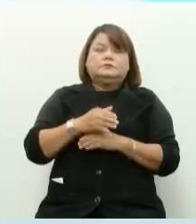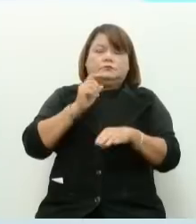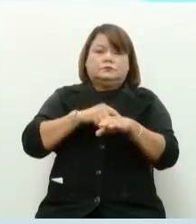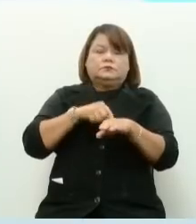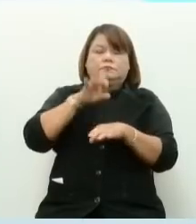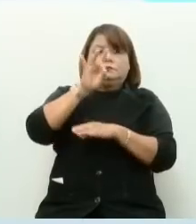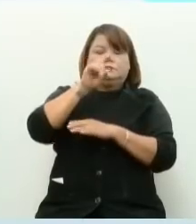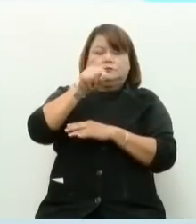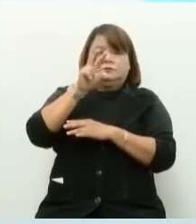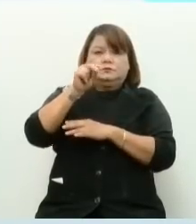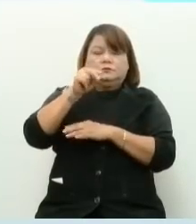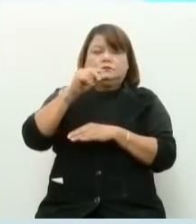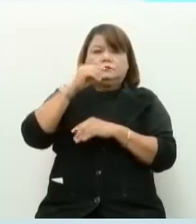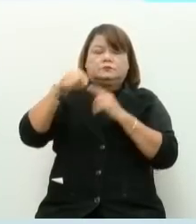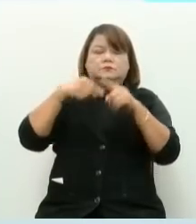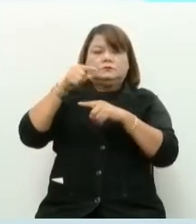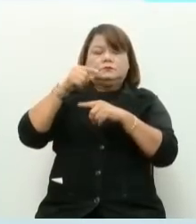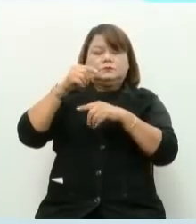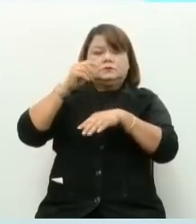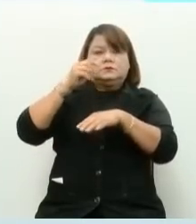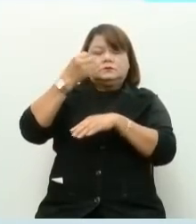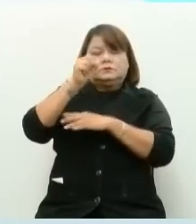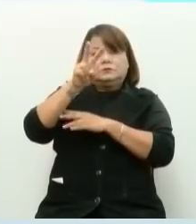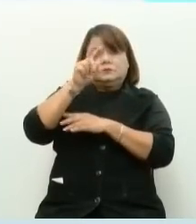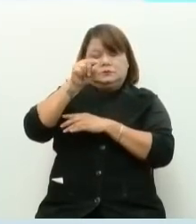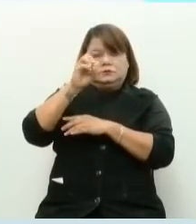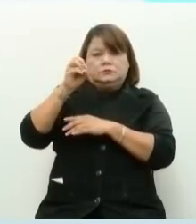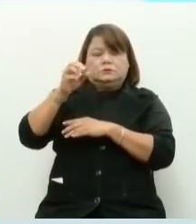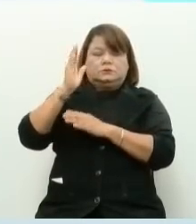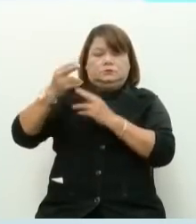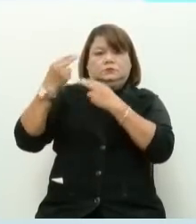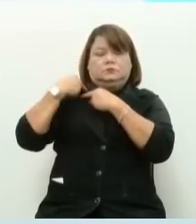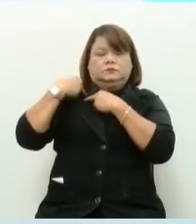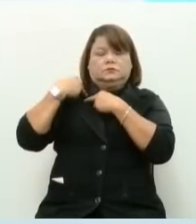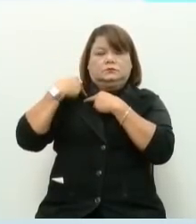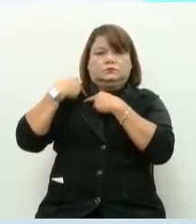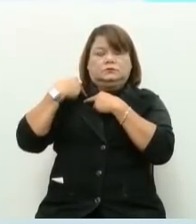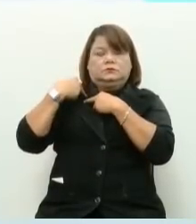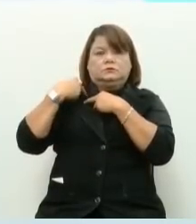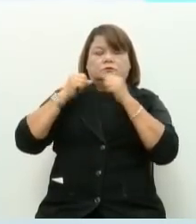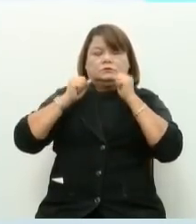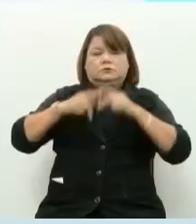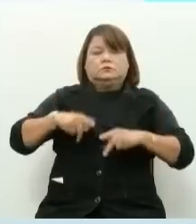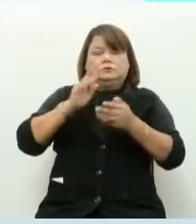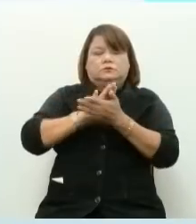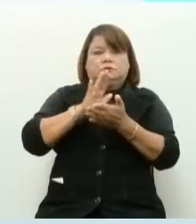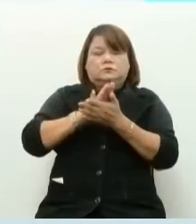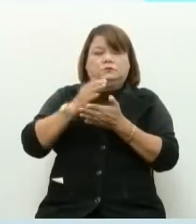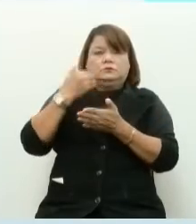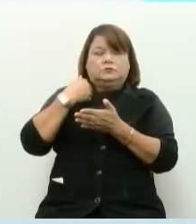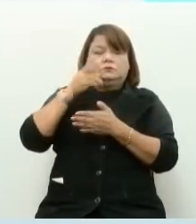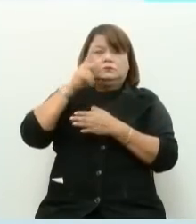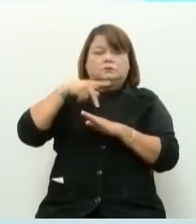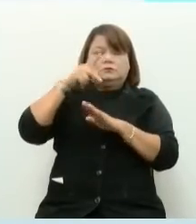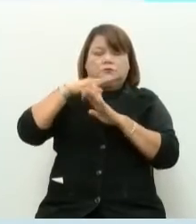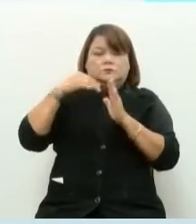า 8:30 นถึง 12:00 นค่ะขอเรียนเชิญสำหรับผู้ที่รับผิดชอบงาน School Health Hero นะคะระดับแอดมินค่ะของเขตพื้นที่การ